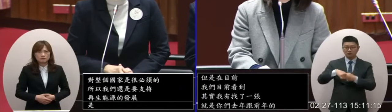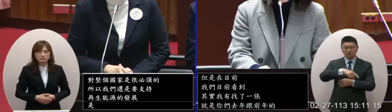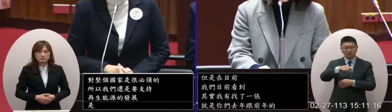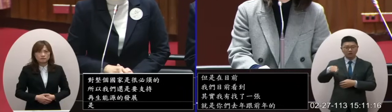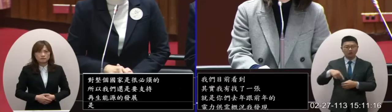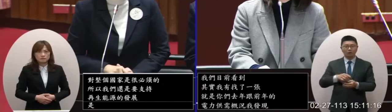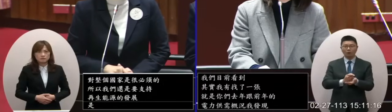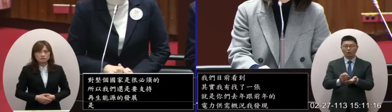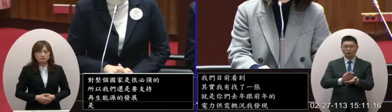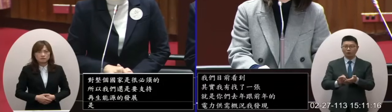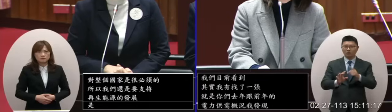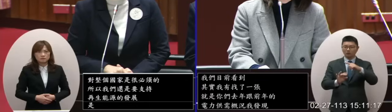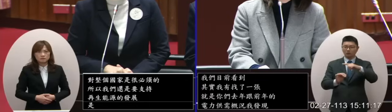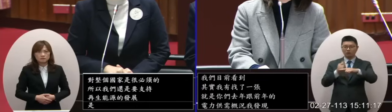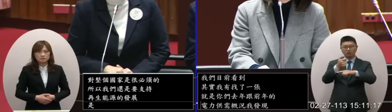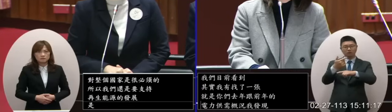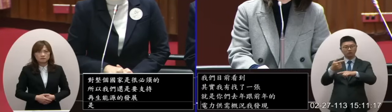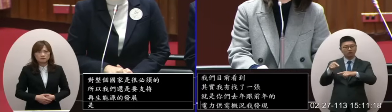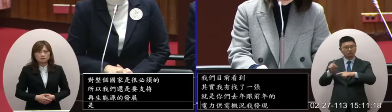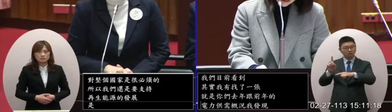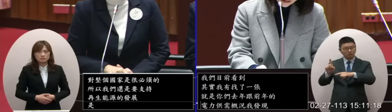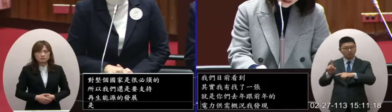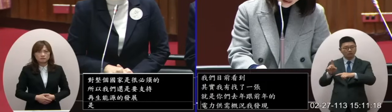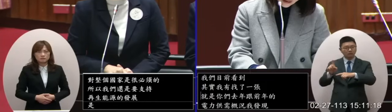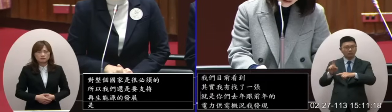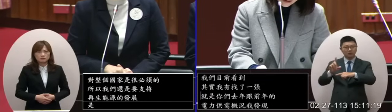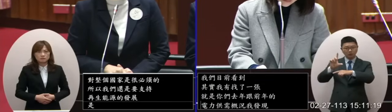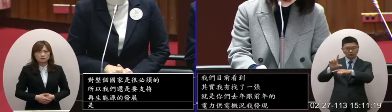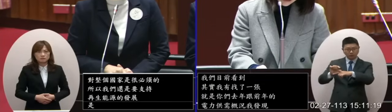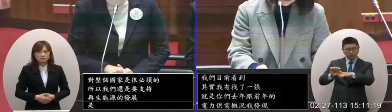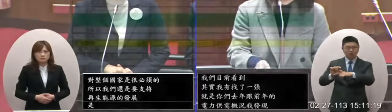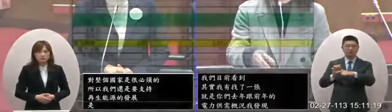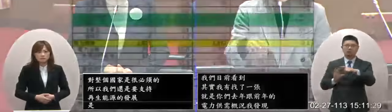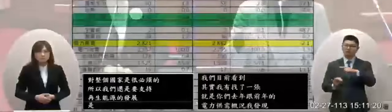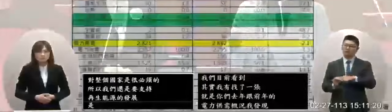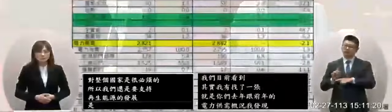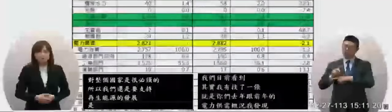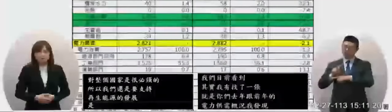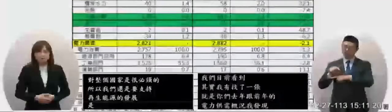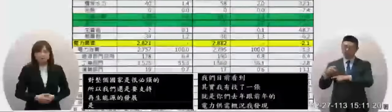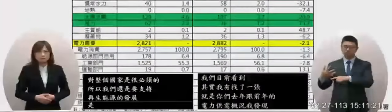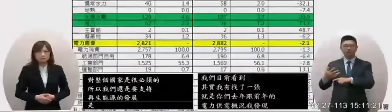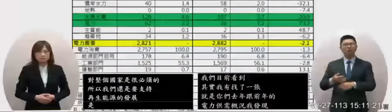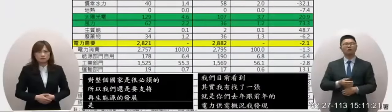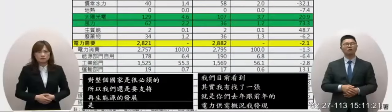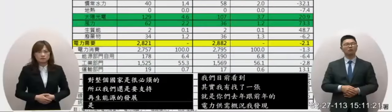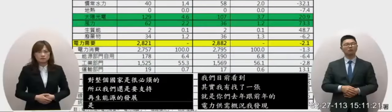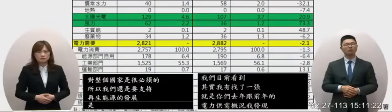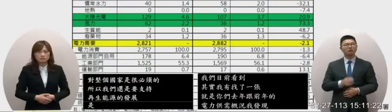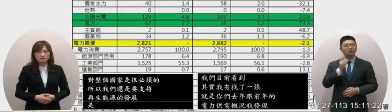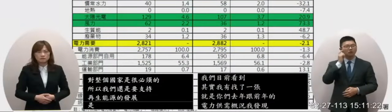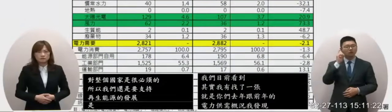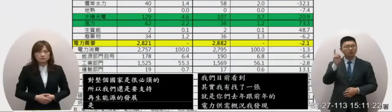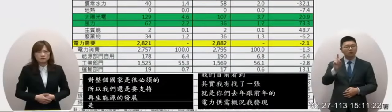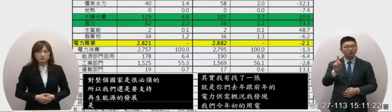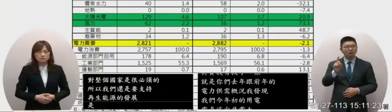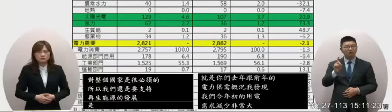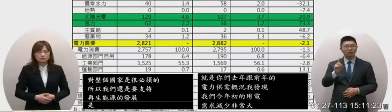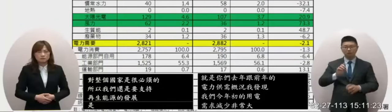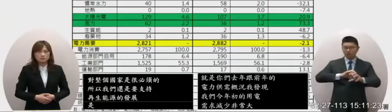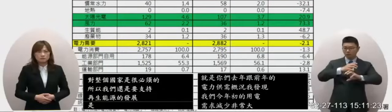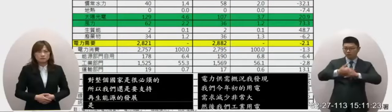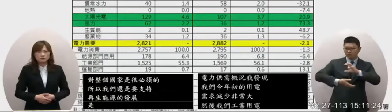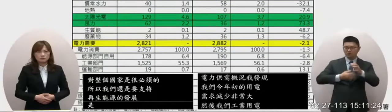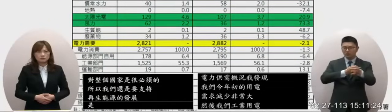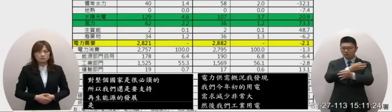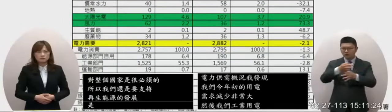占比是56.1%嘛，它就降低了2.8%，所以 在其实这是因为全球景